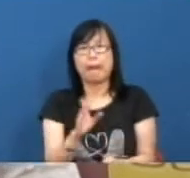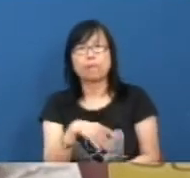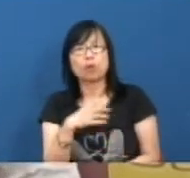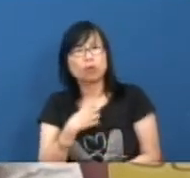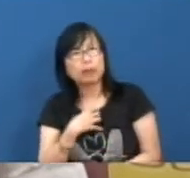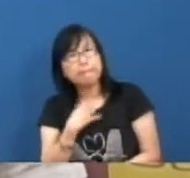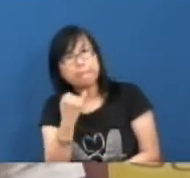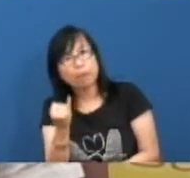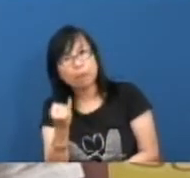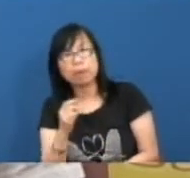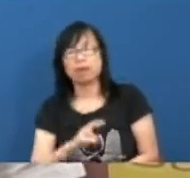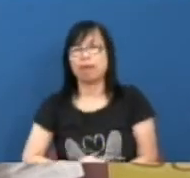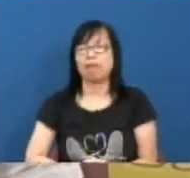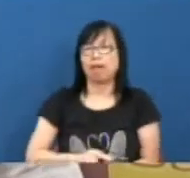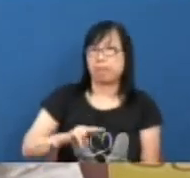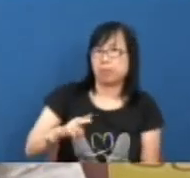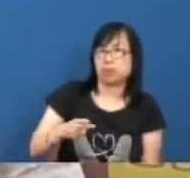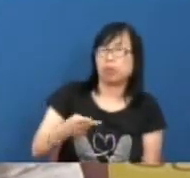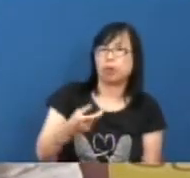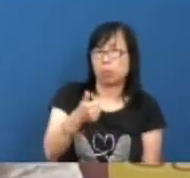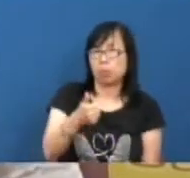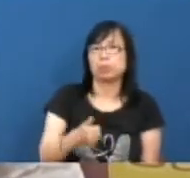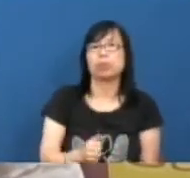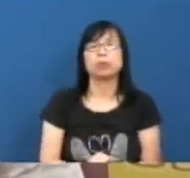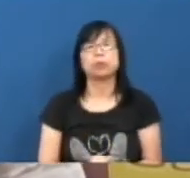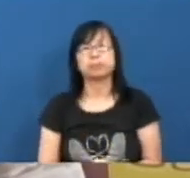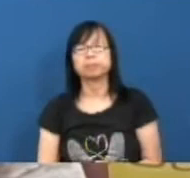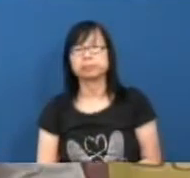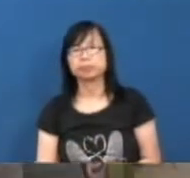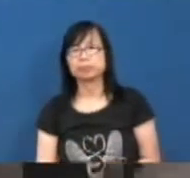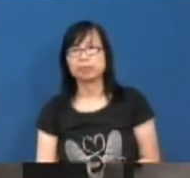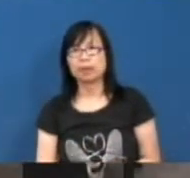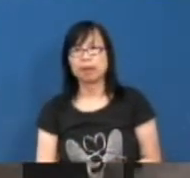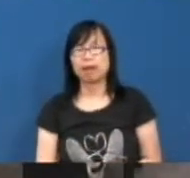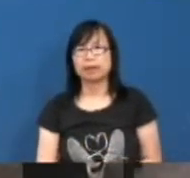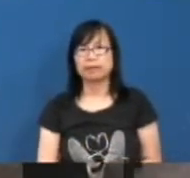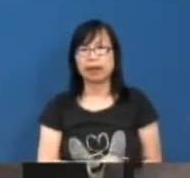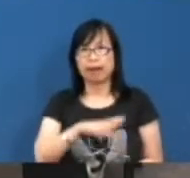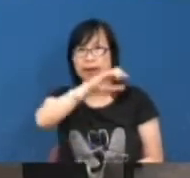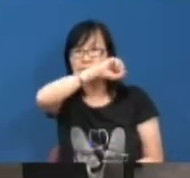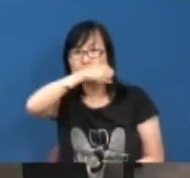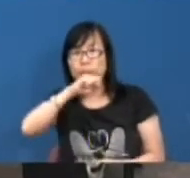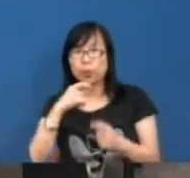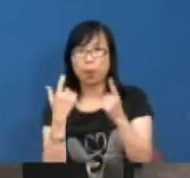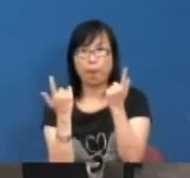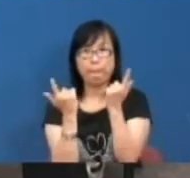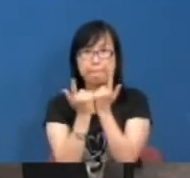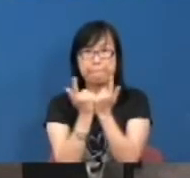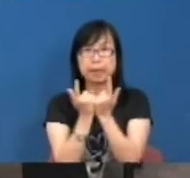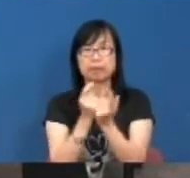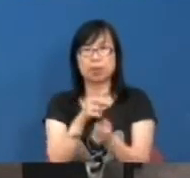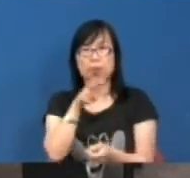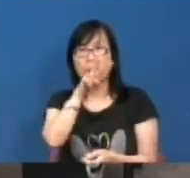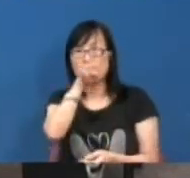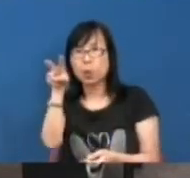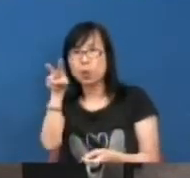造成一啲 gimmick， 有一個 gimmick 出嚟，其實係一件好事嚟 嘅咯。係啊，喺嗰個台北嘅觀光塔上面咧，佢係旋轉